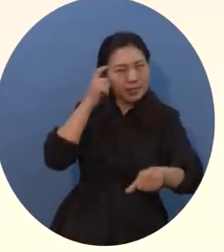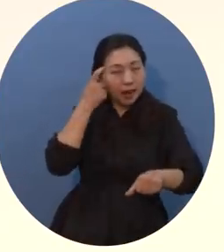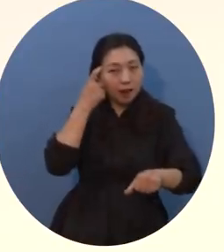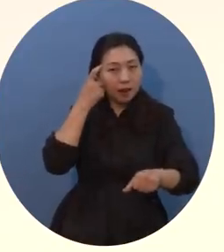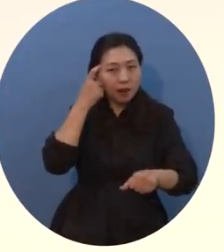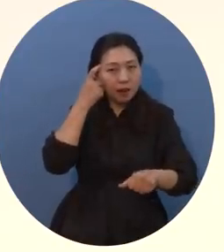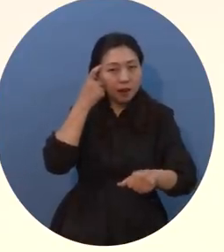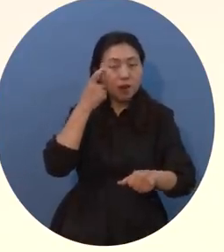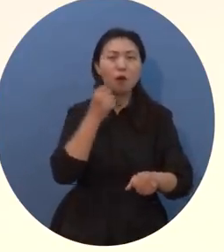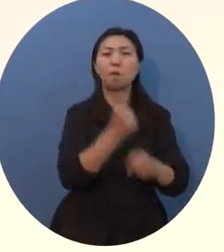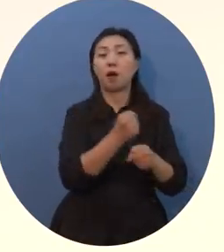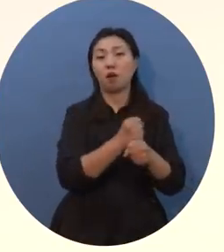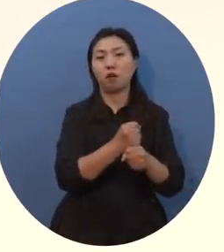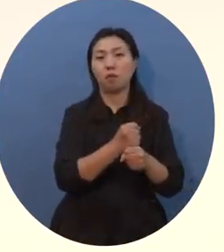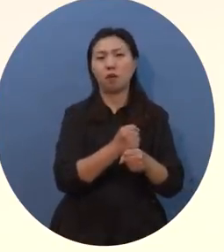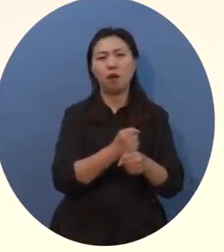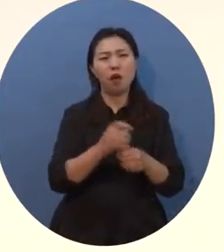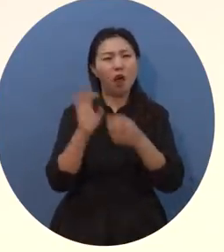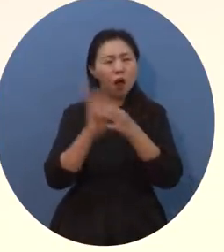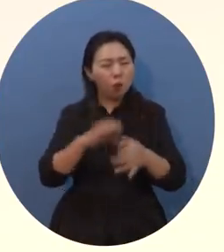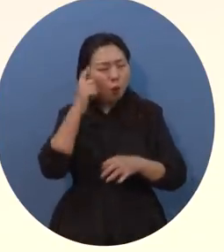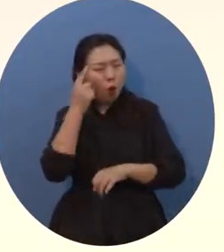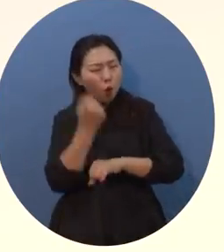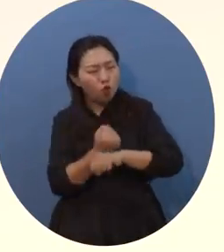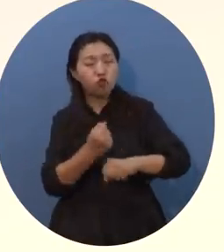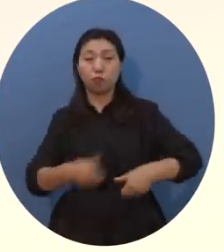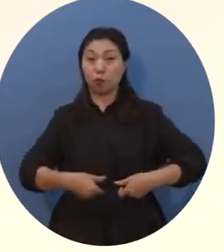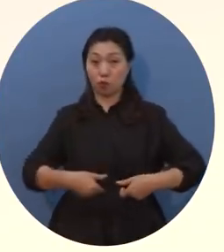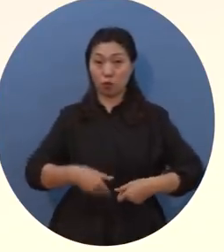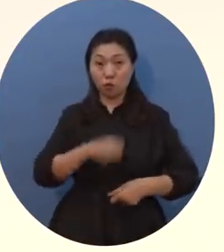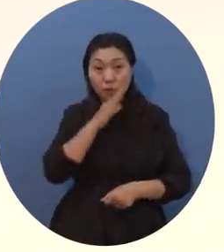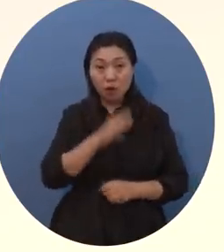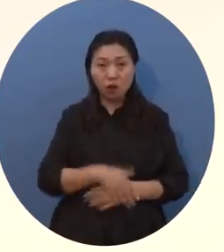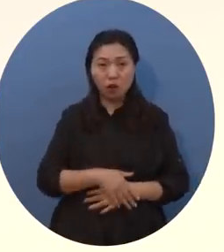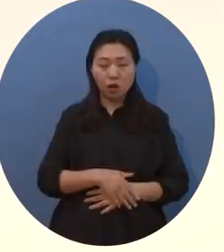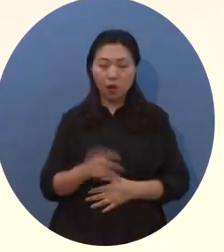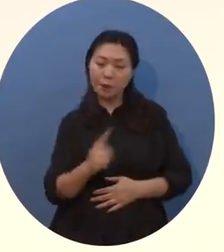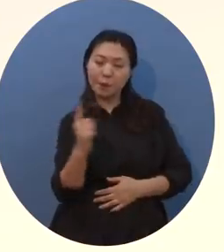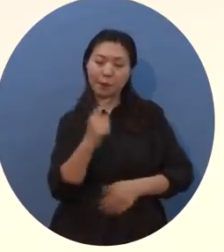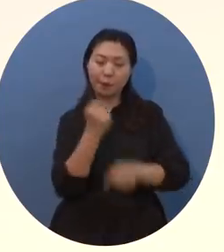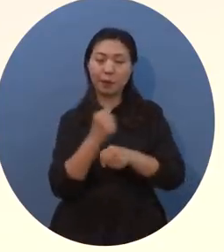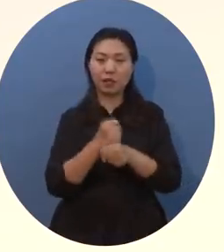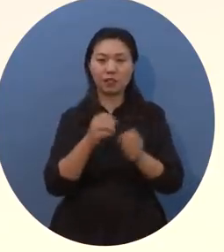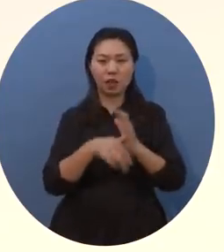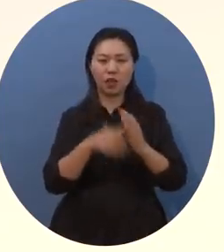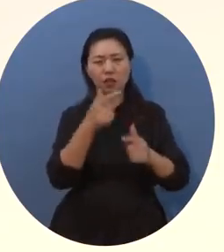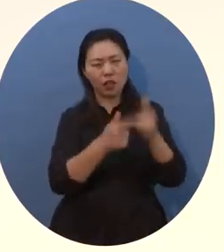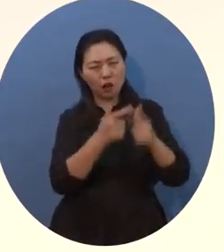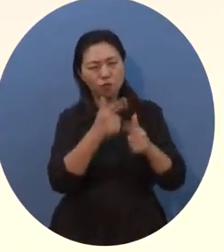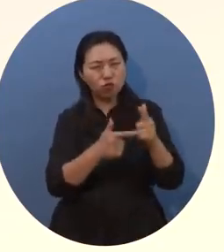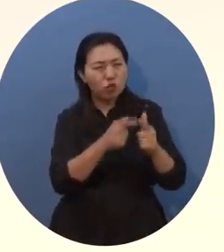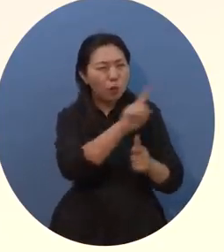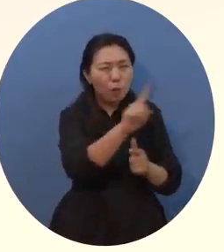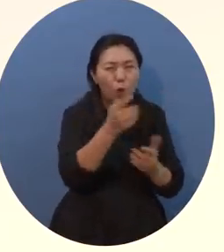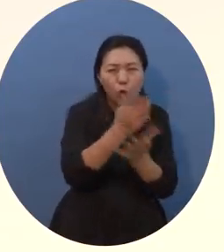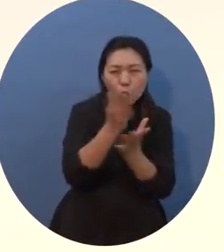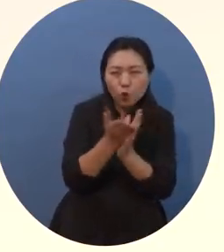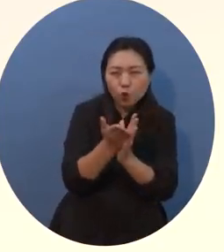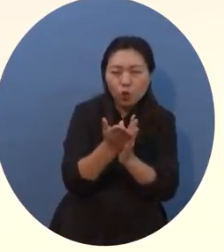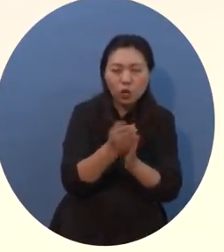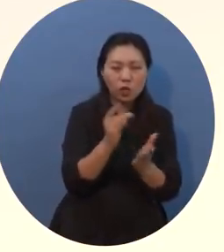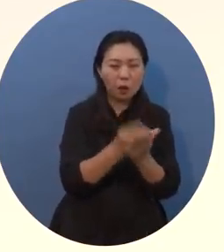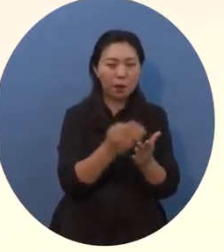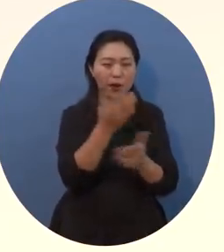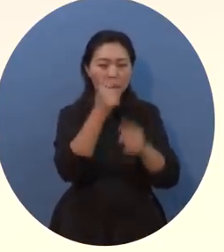때 계속 연구를 하게 되죠. 또 팽이를 만들 때는 나무 재질을 뭘로 해야 되는지, 얼마나